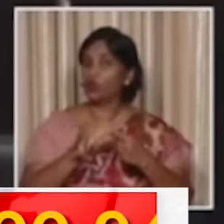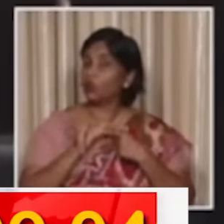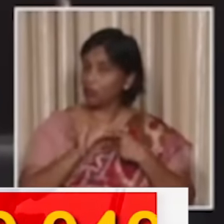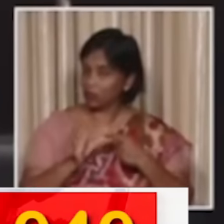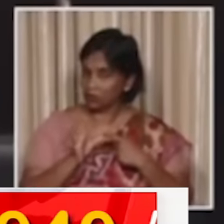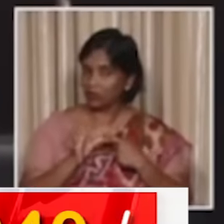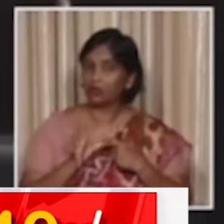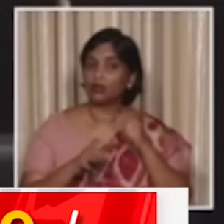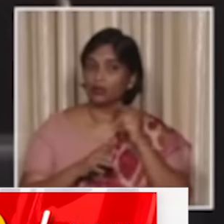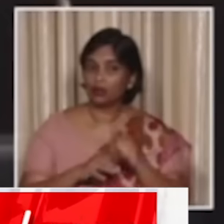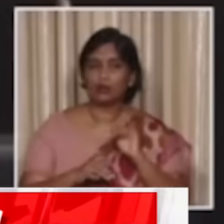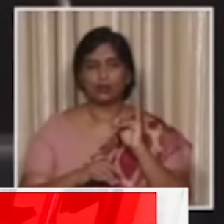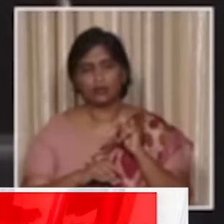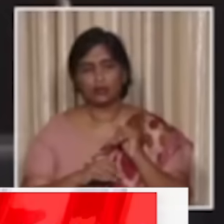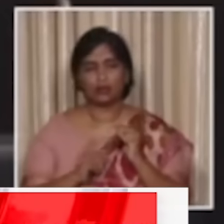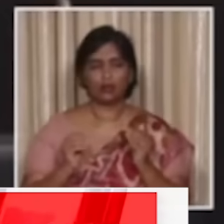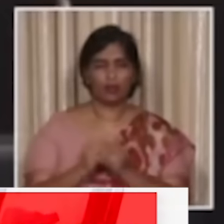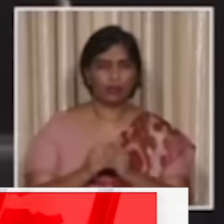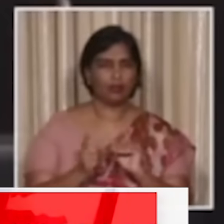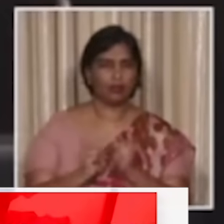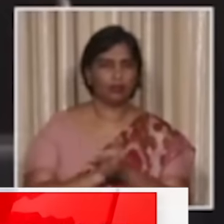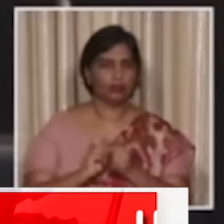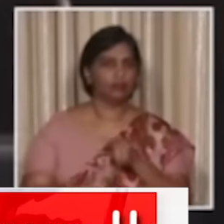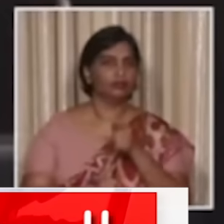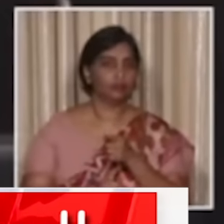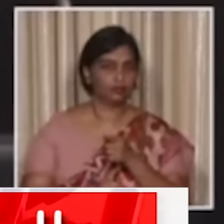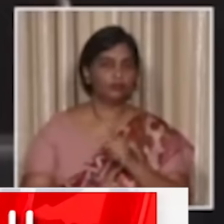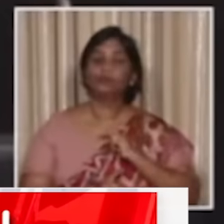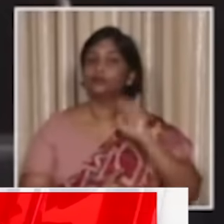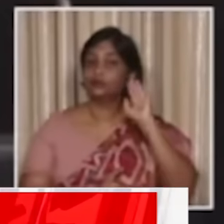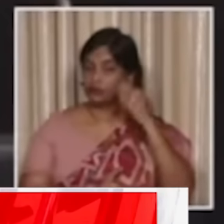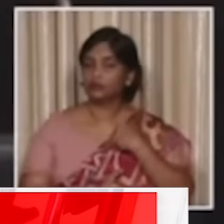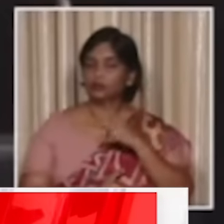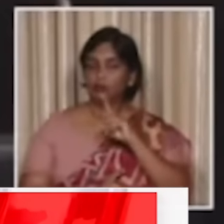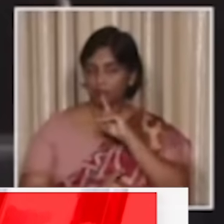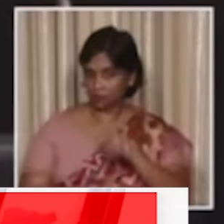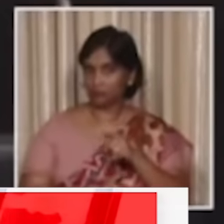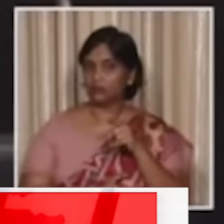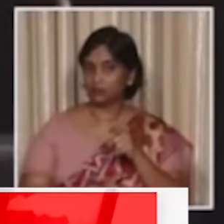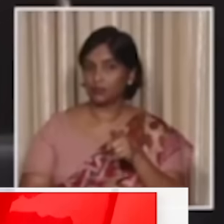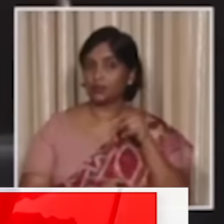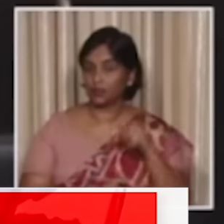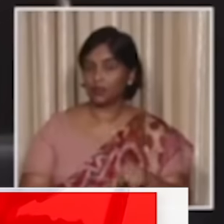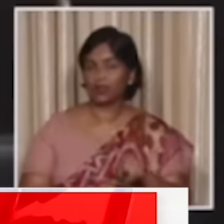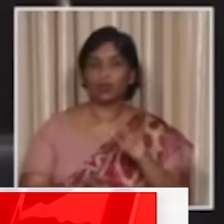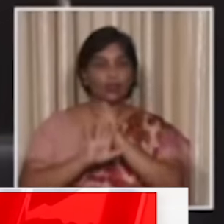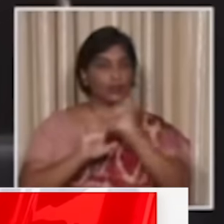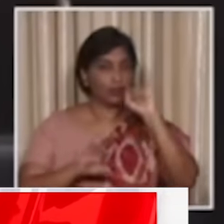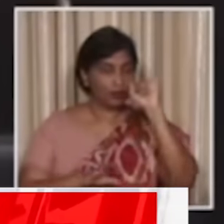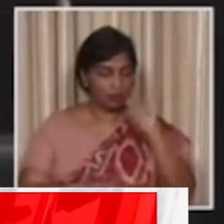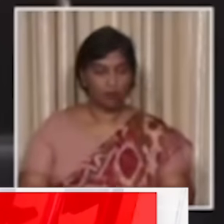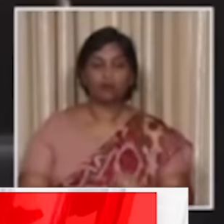උත්තරවලත් ඔබතුමා සමහර කරුණු වසන් කරන්න උත්සාහ කරනවා. විශේෂයෙන්ම මං ඉල්ලා සිටියා දැන් 16000